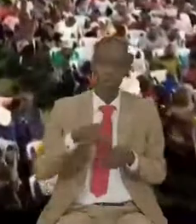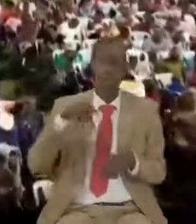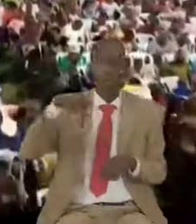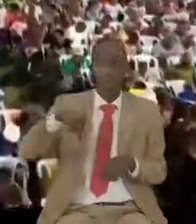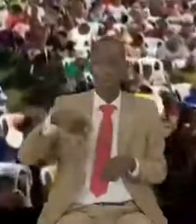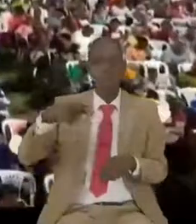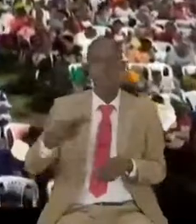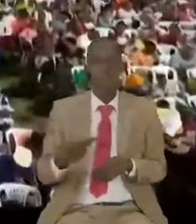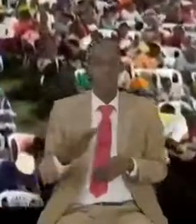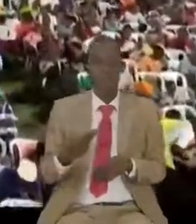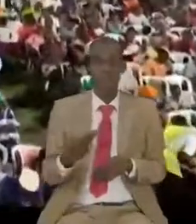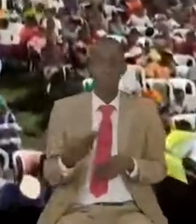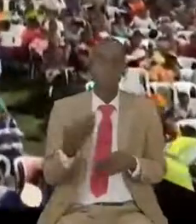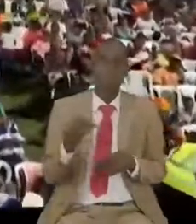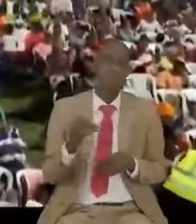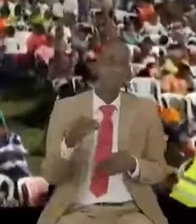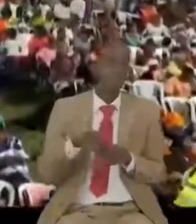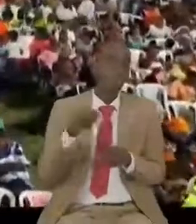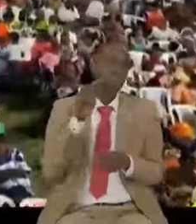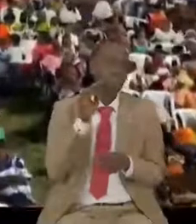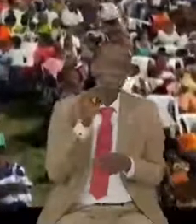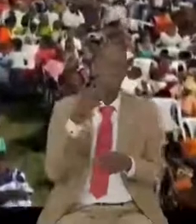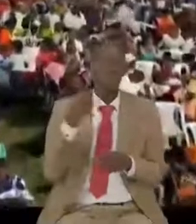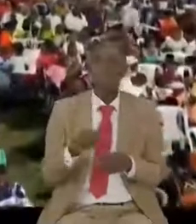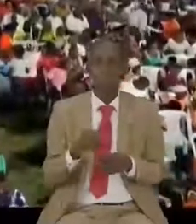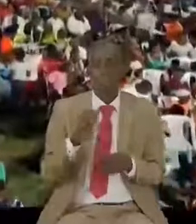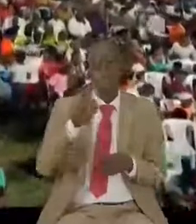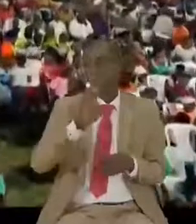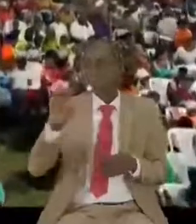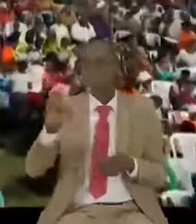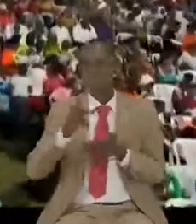Bientôt l'homme de Dieu montera avec la puissance de Dieu.